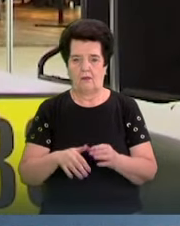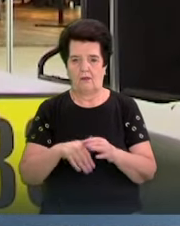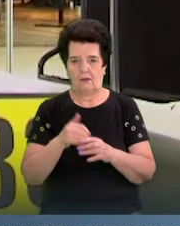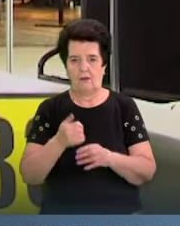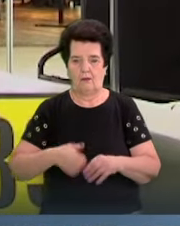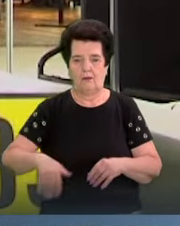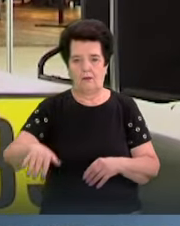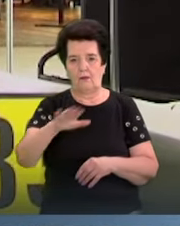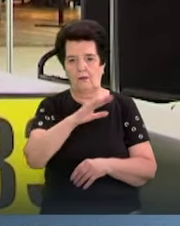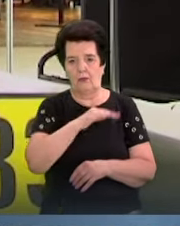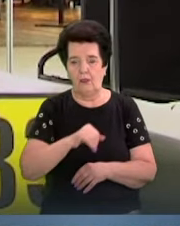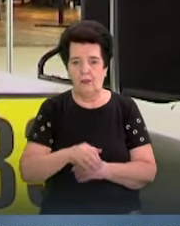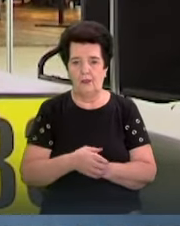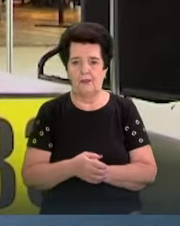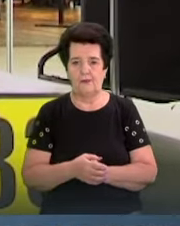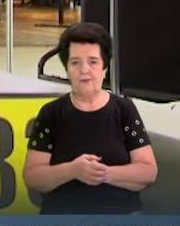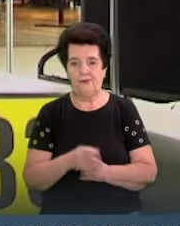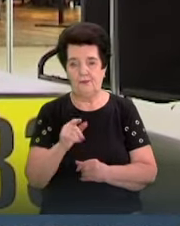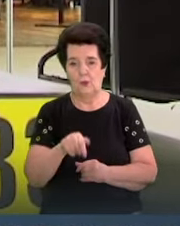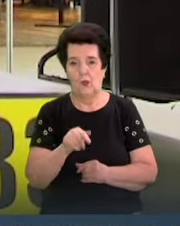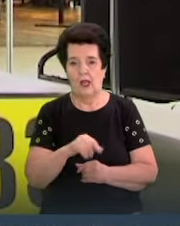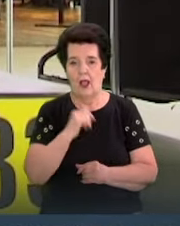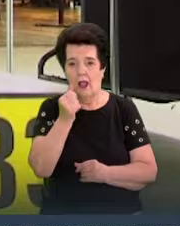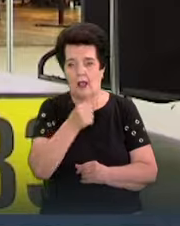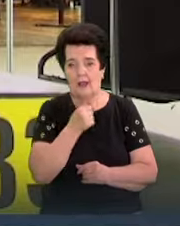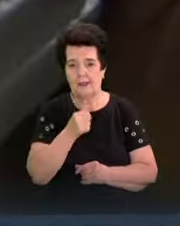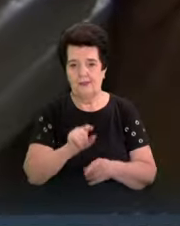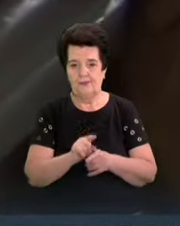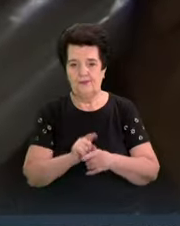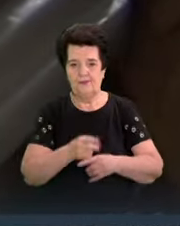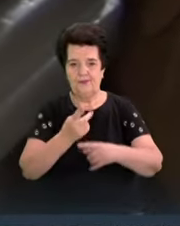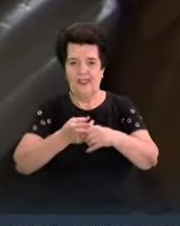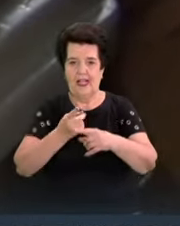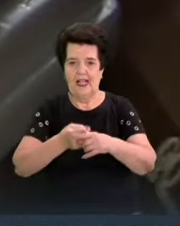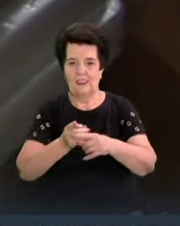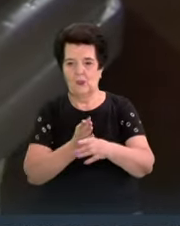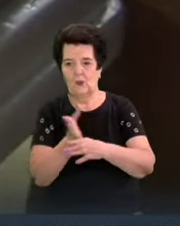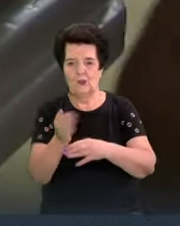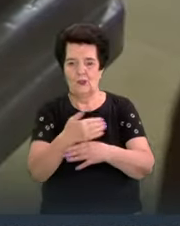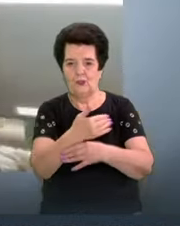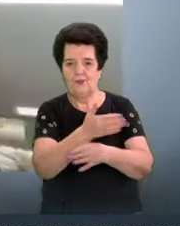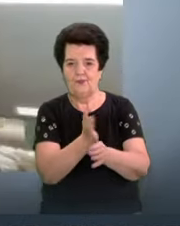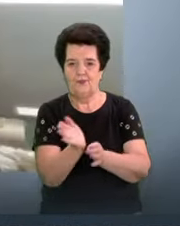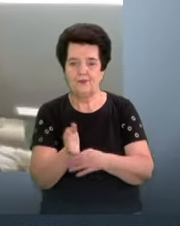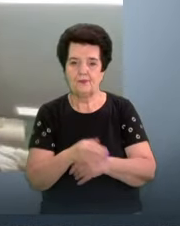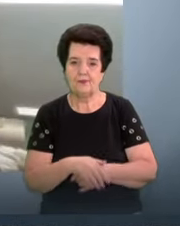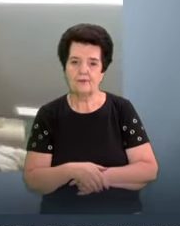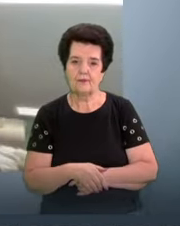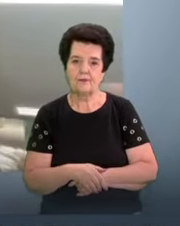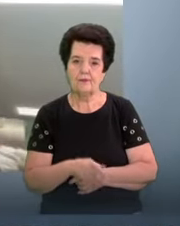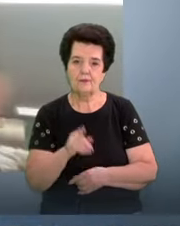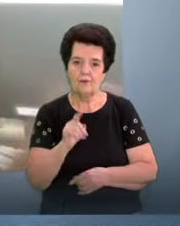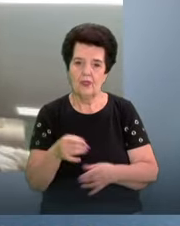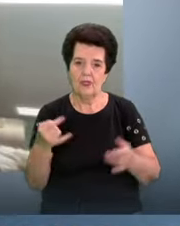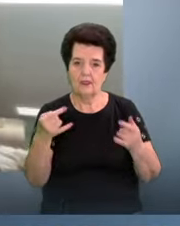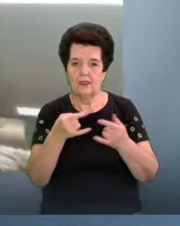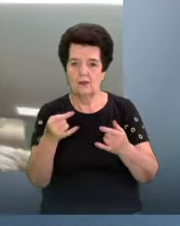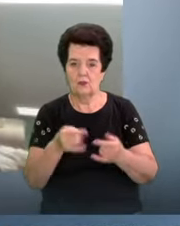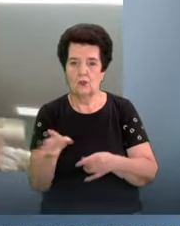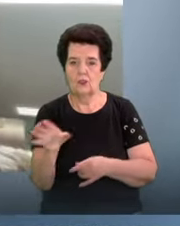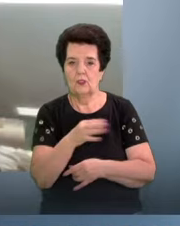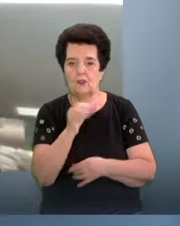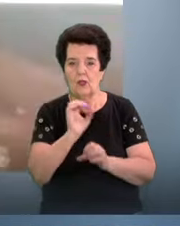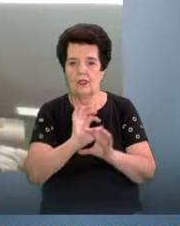să fie un an de răscruce, unde o să se schimbe foarte multe lucruri. Și pentru televiziune am să fac tot felul